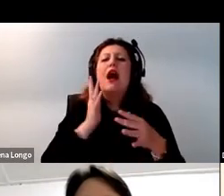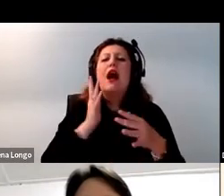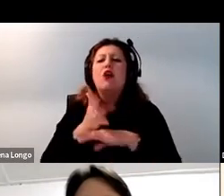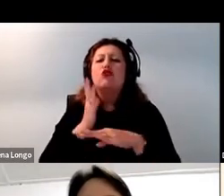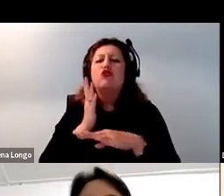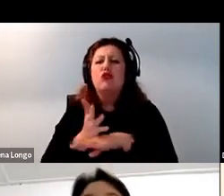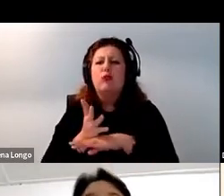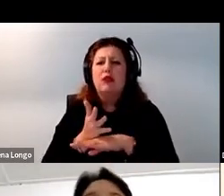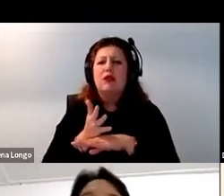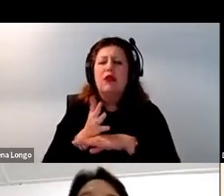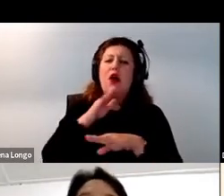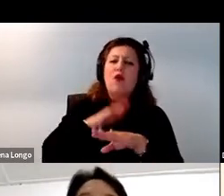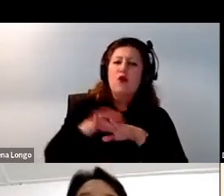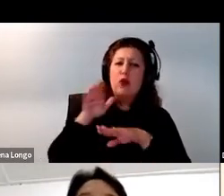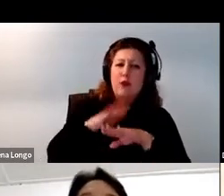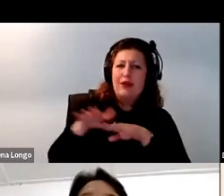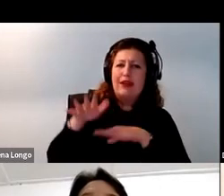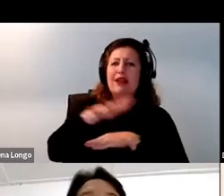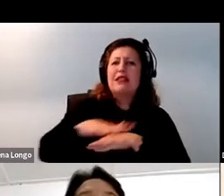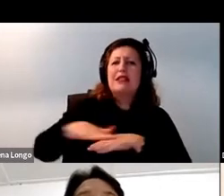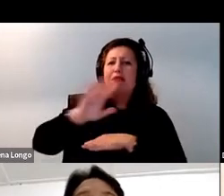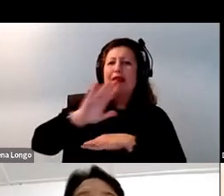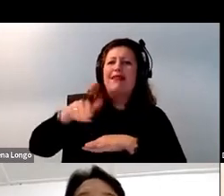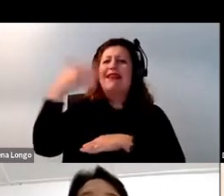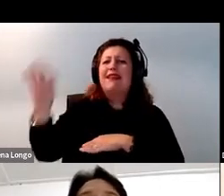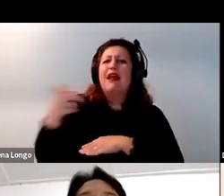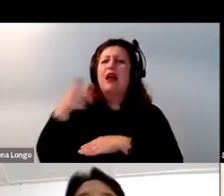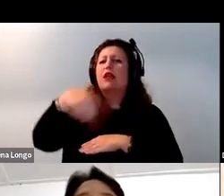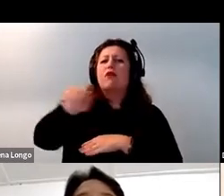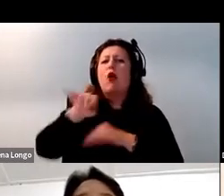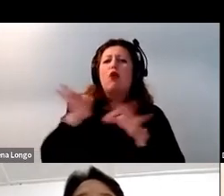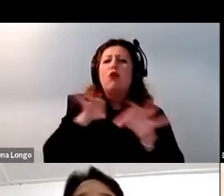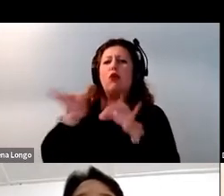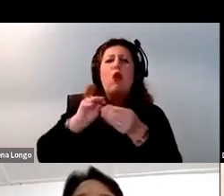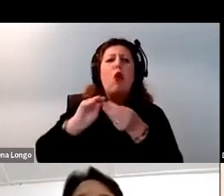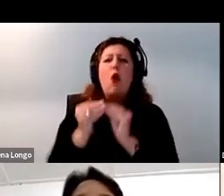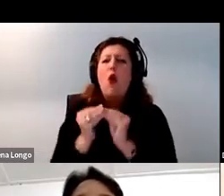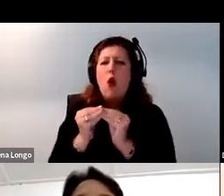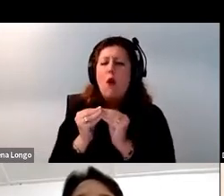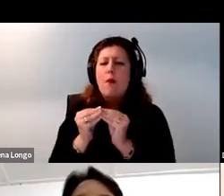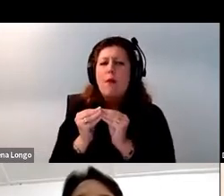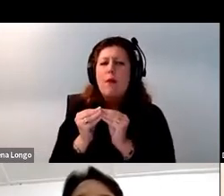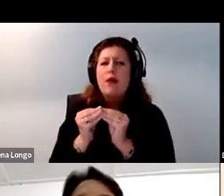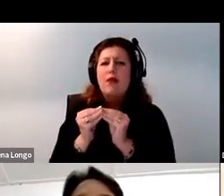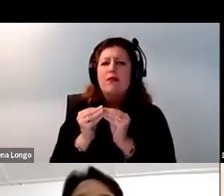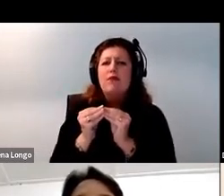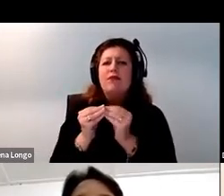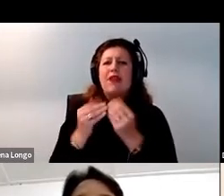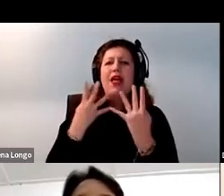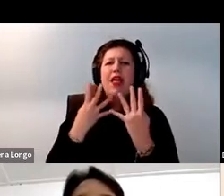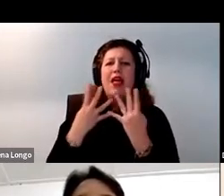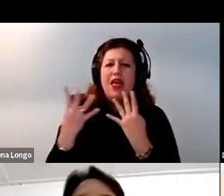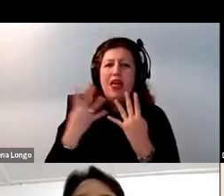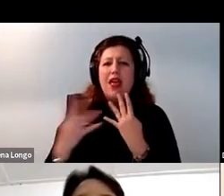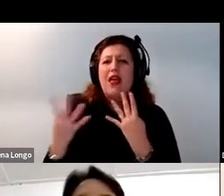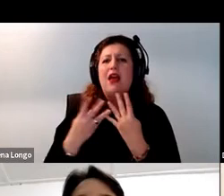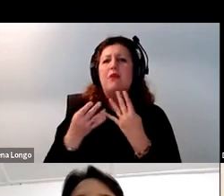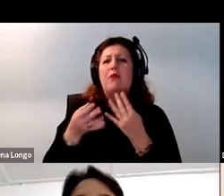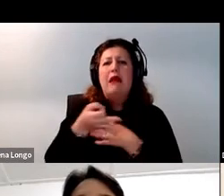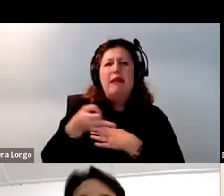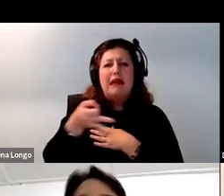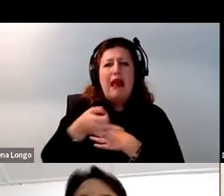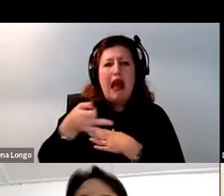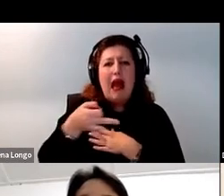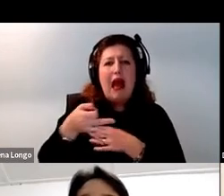e fruibilità degli spazi esterni, quindi la parte erbosa, lo sterrato, la ghiaia,